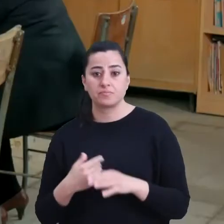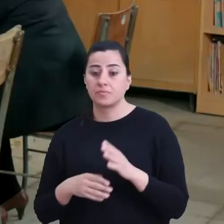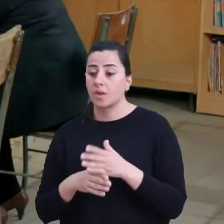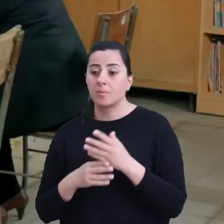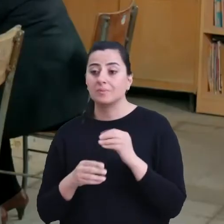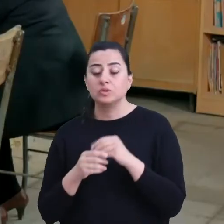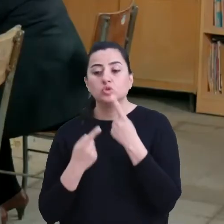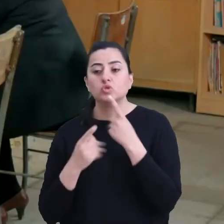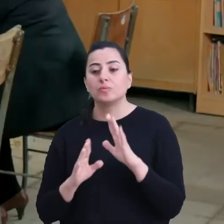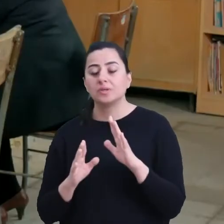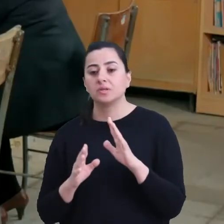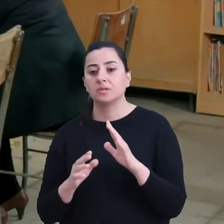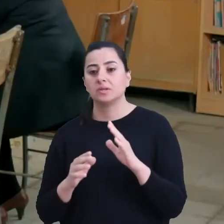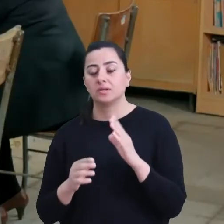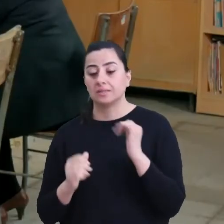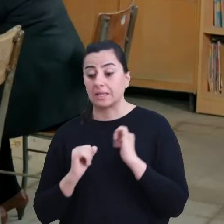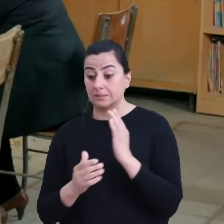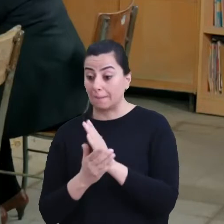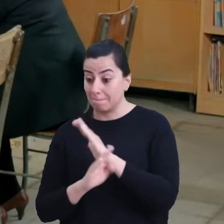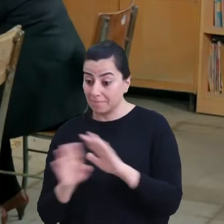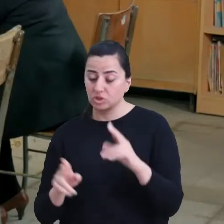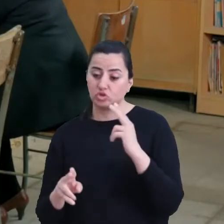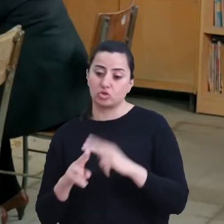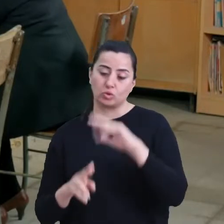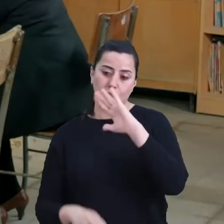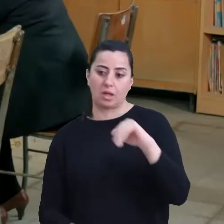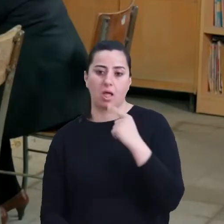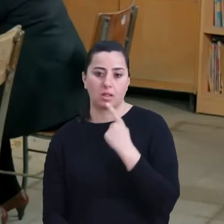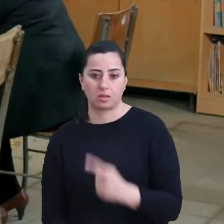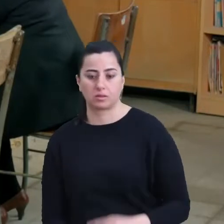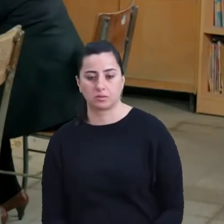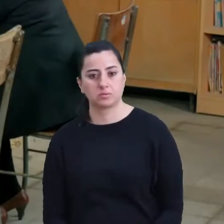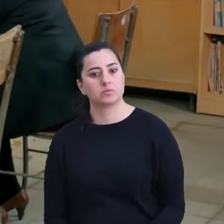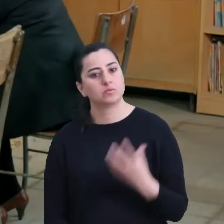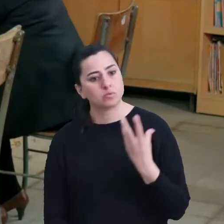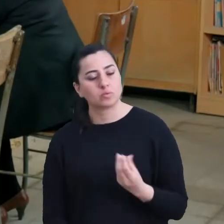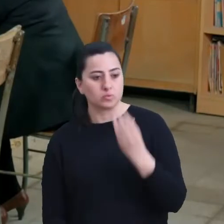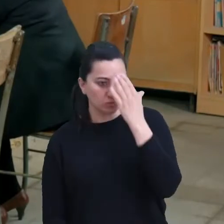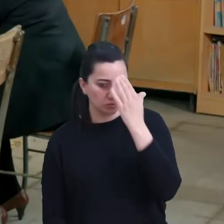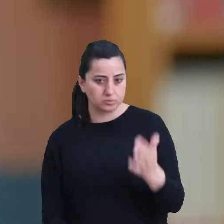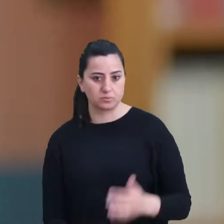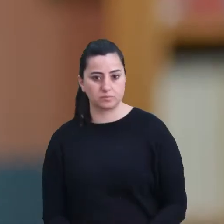neden olduğunu söylemedi. Dersi biter bitmez gelirse iyi olur dedi. Tamam sağ olun.